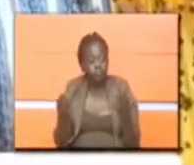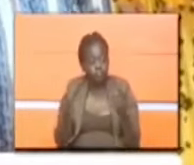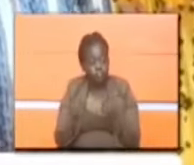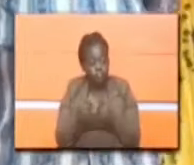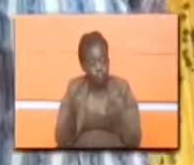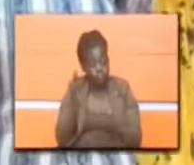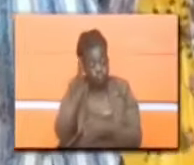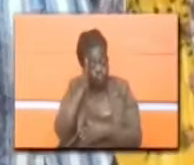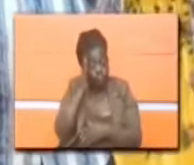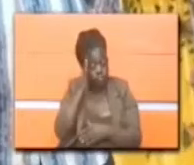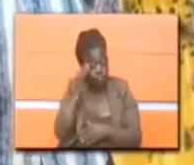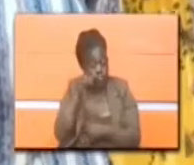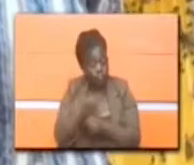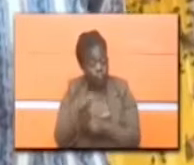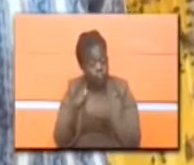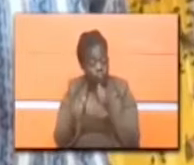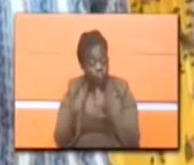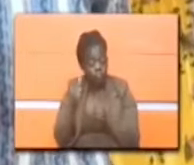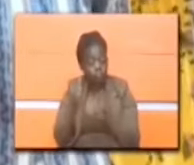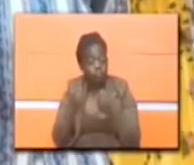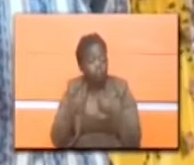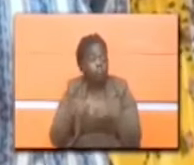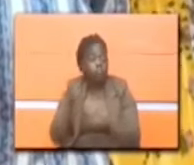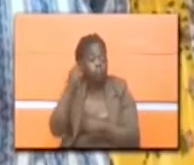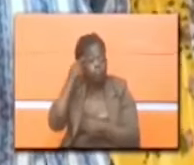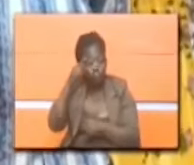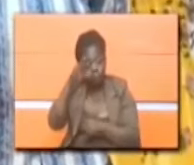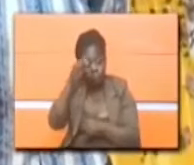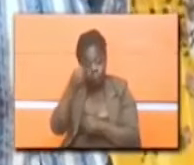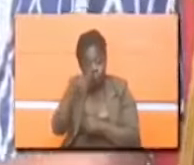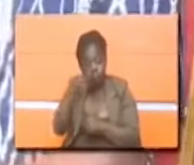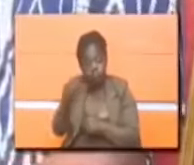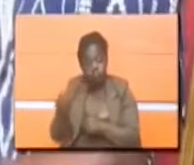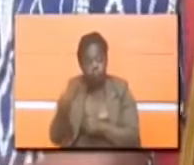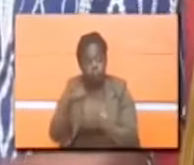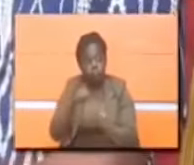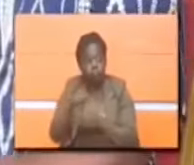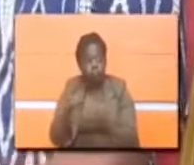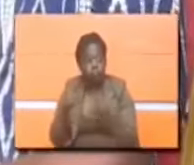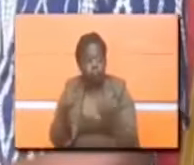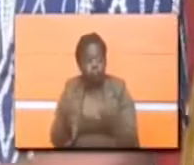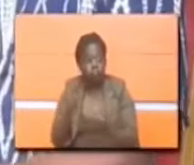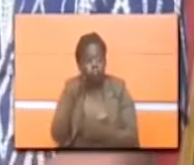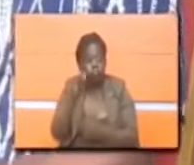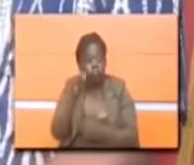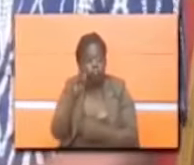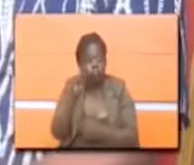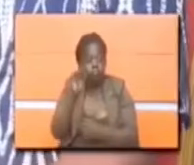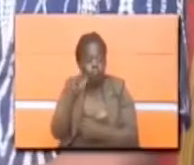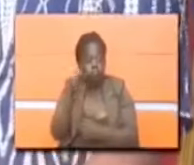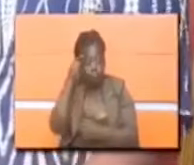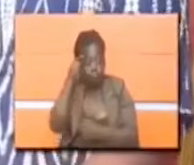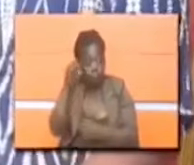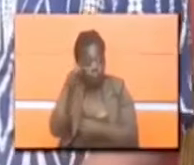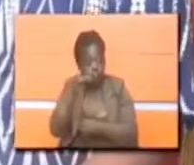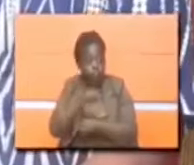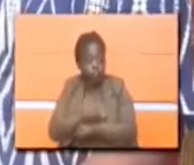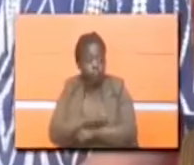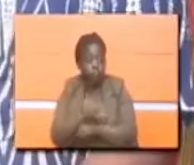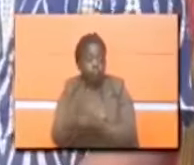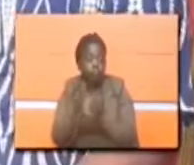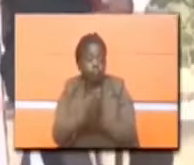work of educating the children of the nation. Geoffrey Kulubi atula ku lukiiko olufuzi olw'essomero naye